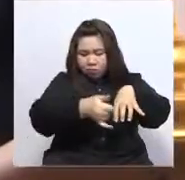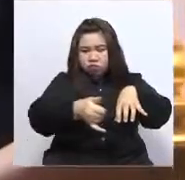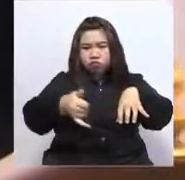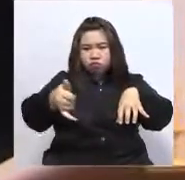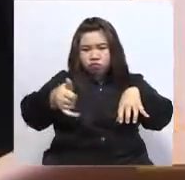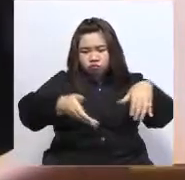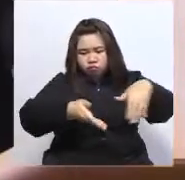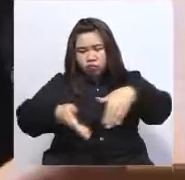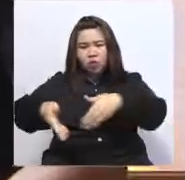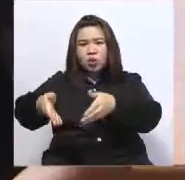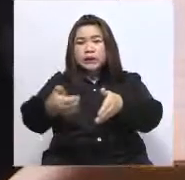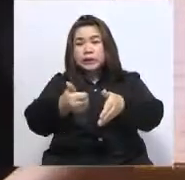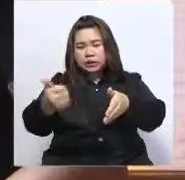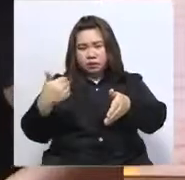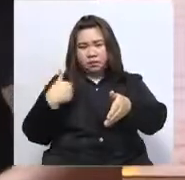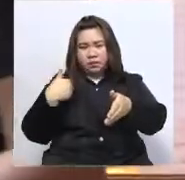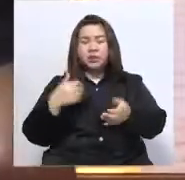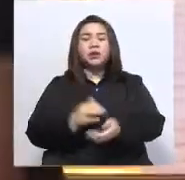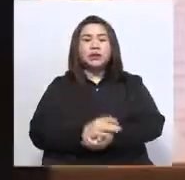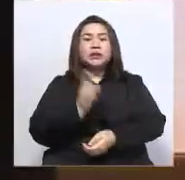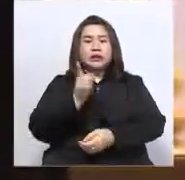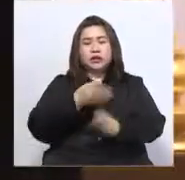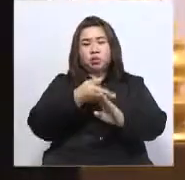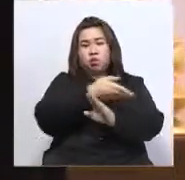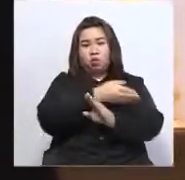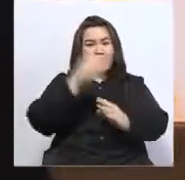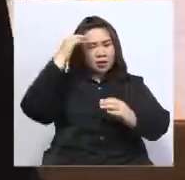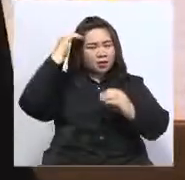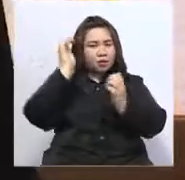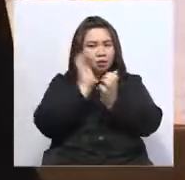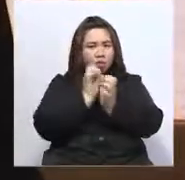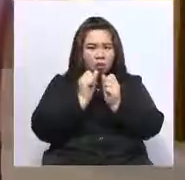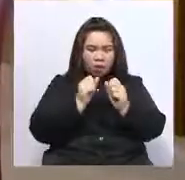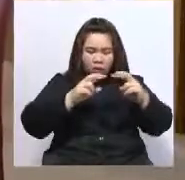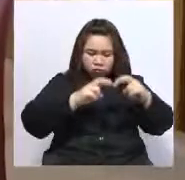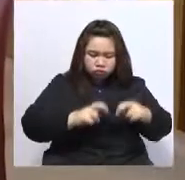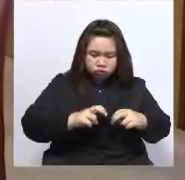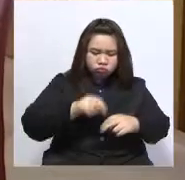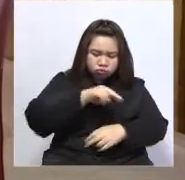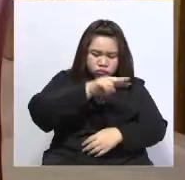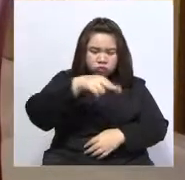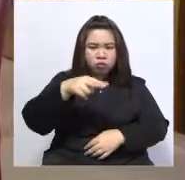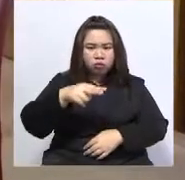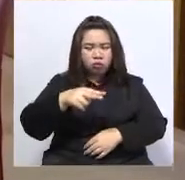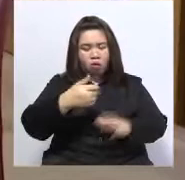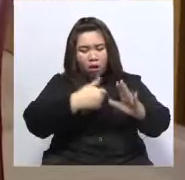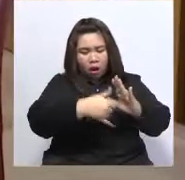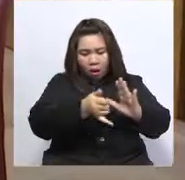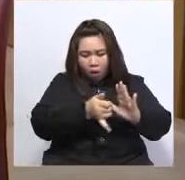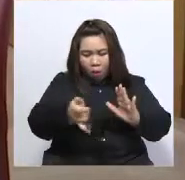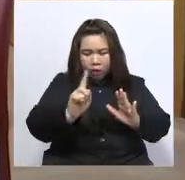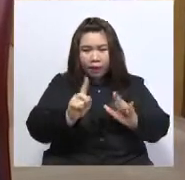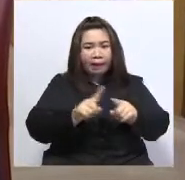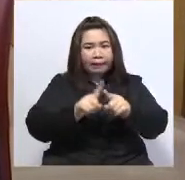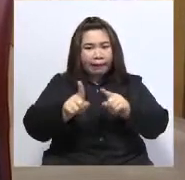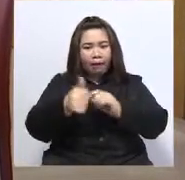สู่ถนนบำรุงเมืองโดยก่อนหน้านี้เคยให้ชุดสืบสวนศึกษาทางเข้าออกภายในแล้วนะคะไม่พบประตูดัง